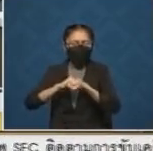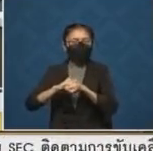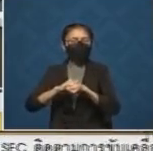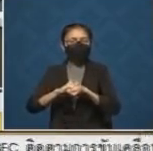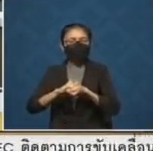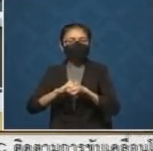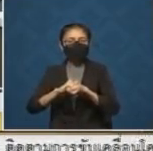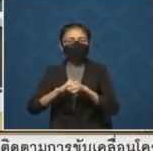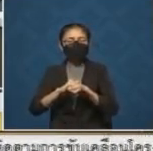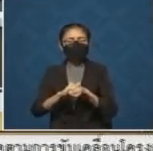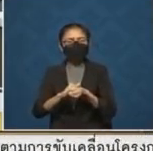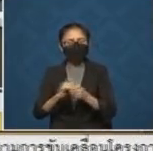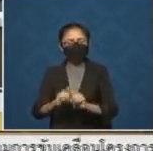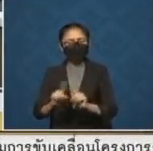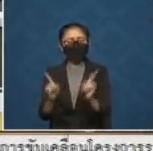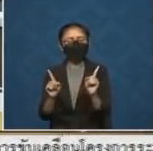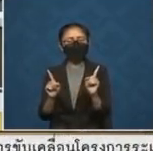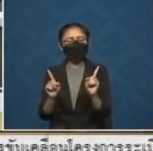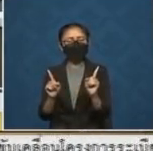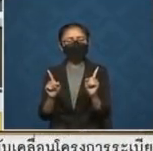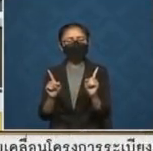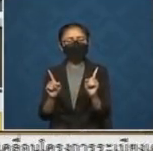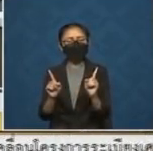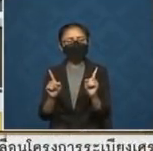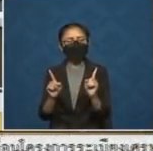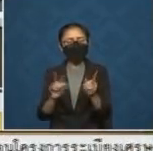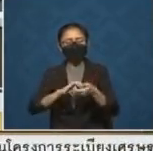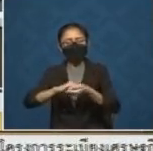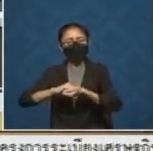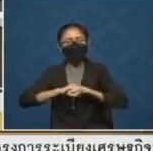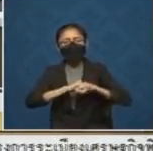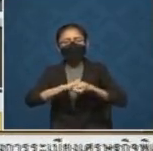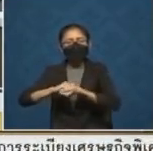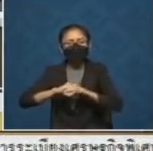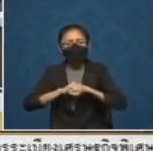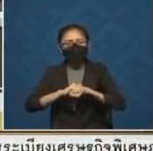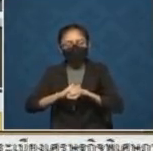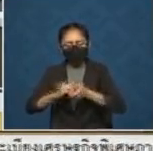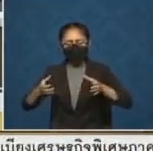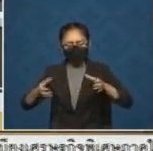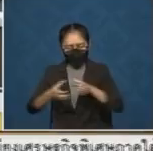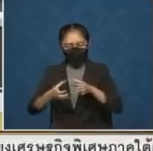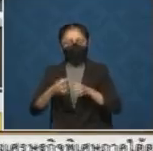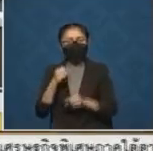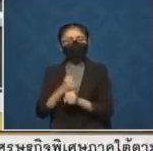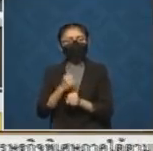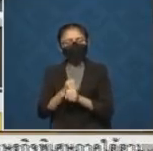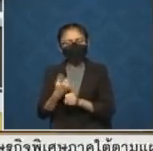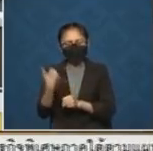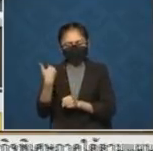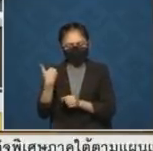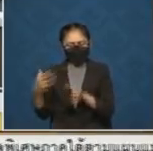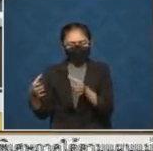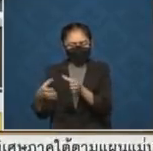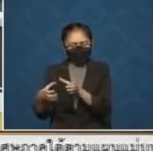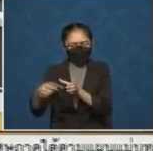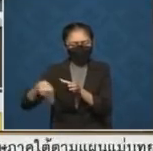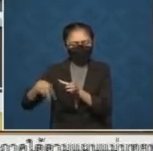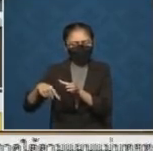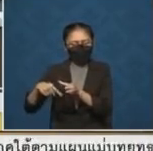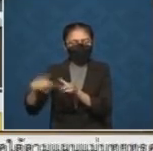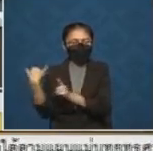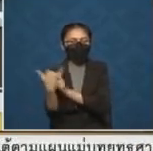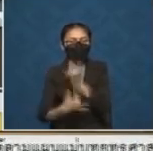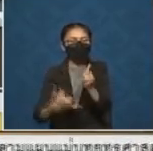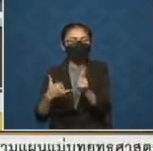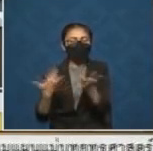จเข้ามาคือตั้งใจมาเป็นส.ส.ตะเกียกตะกายอ่ ะ ตะเกียกตะกายเข้ามา ข้ามาโอ้โหจะตอนจะเข้าเนี่ยไหว้หมดเลยส